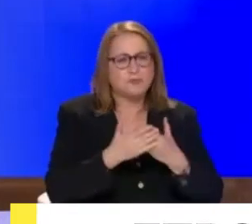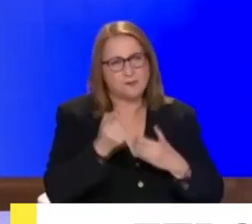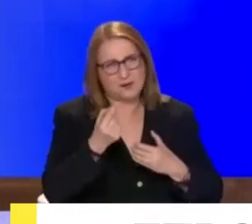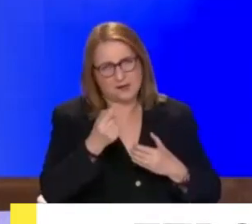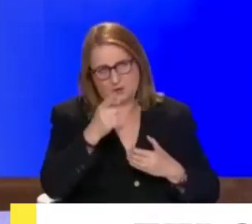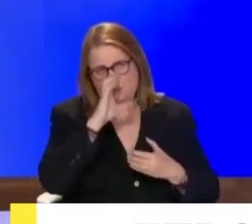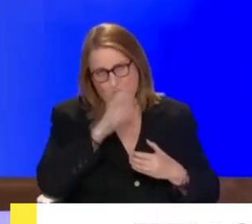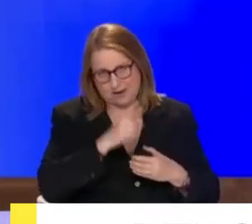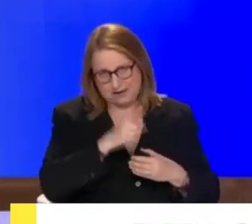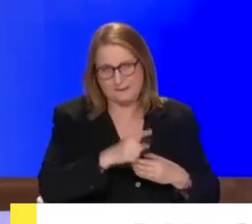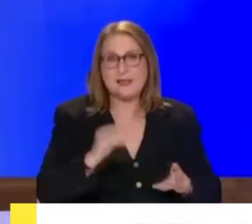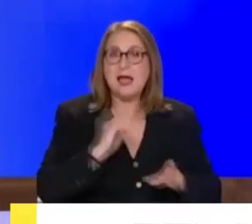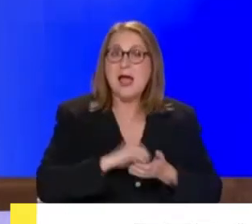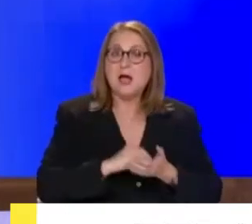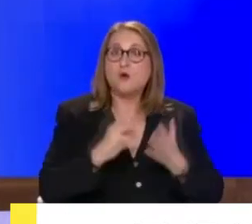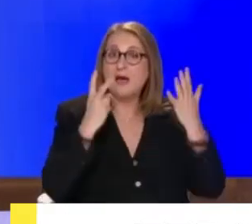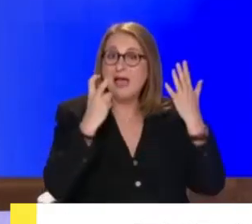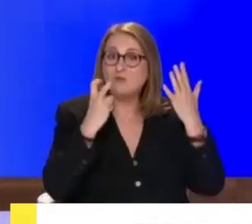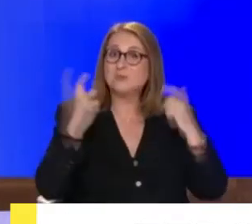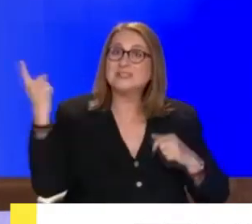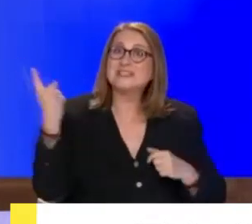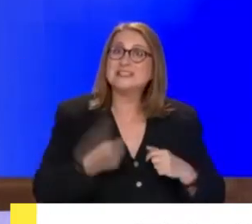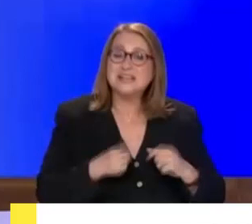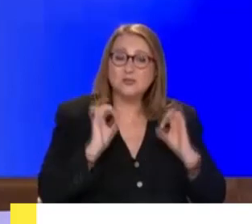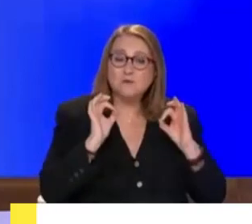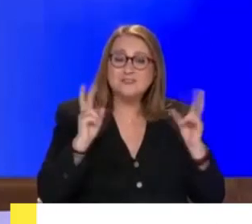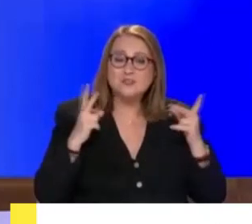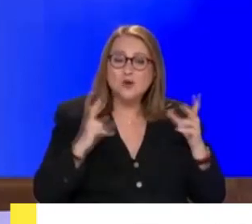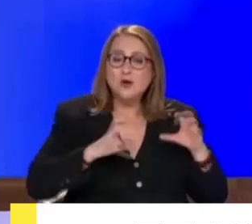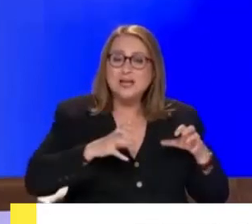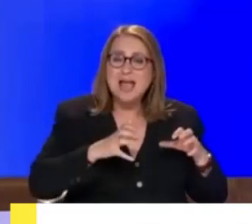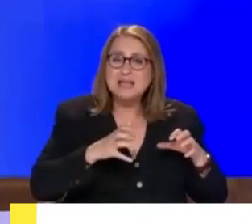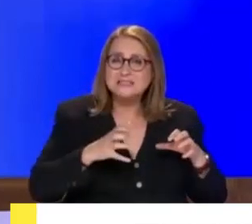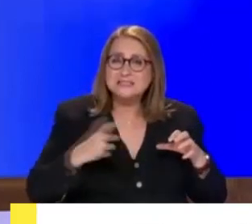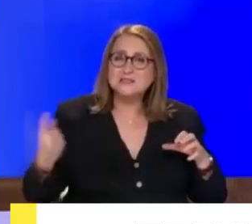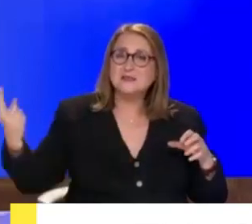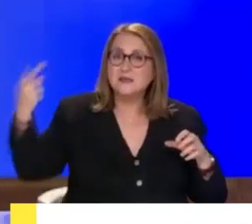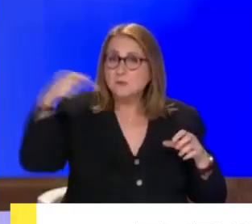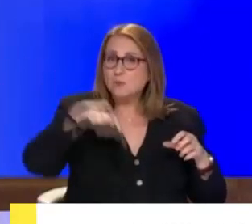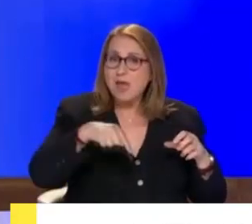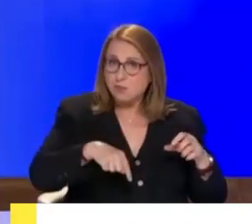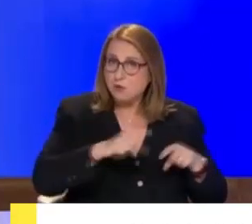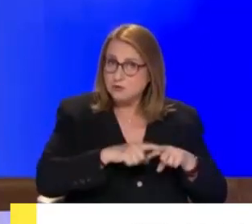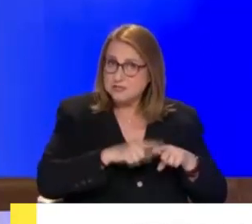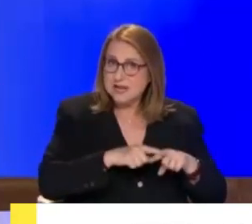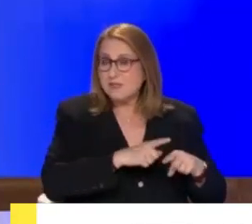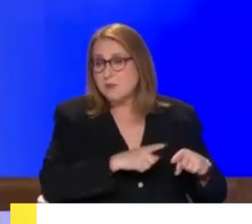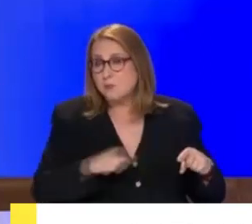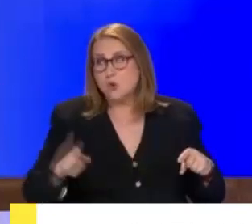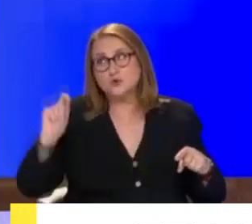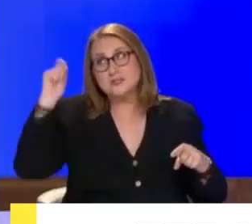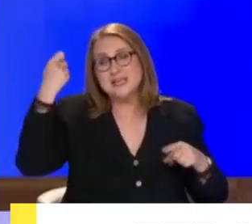της εισαγωγής φυσικού αερίου στη χώρα μας κατευθύνεται προς την ηλεκτροπαραγωγή, έχουμε ήδη εκπονήσεις